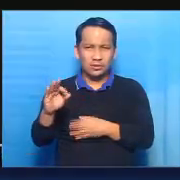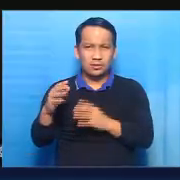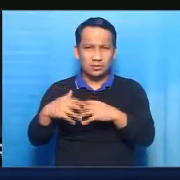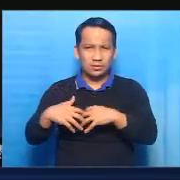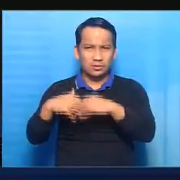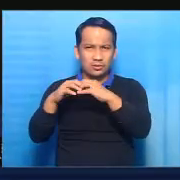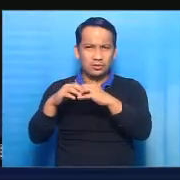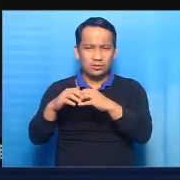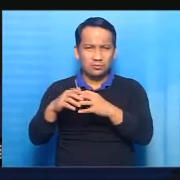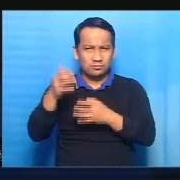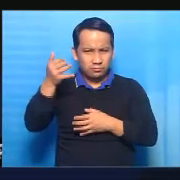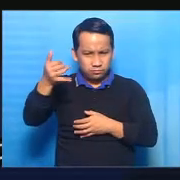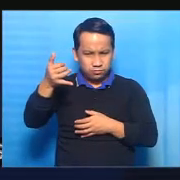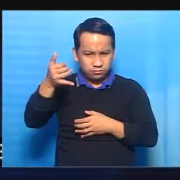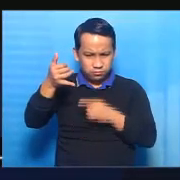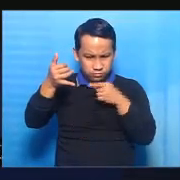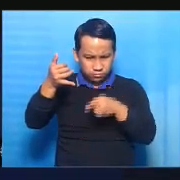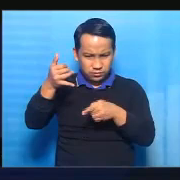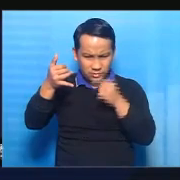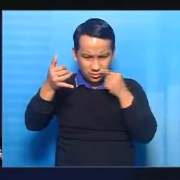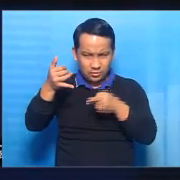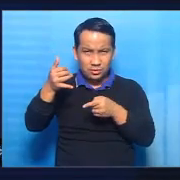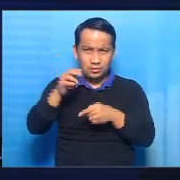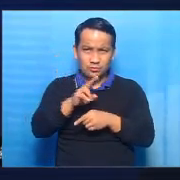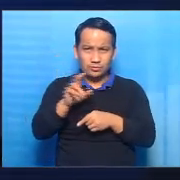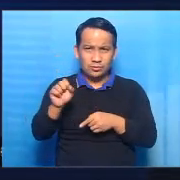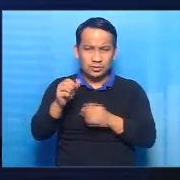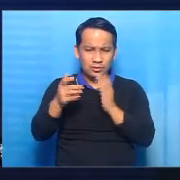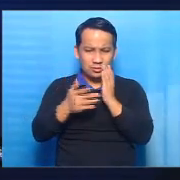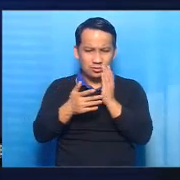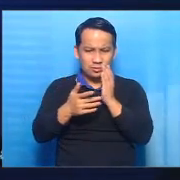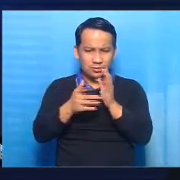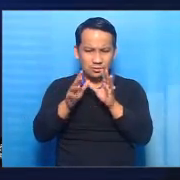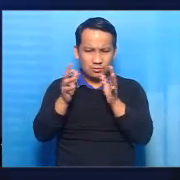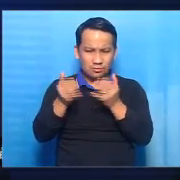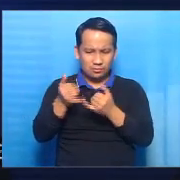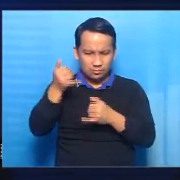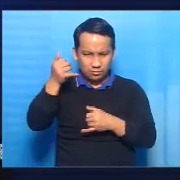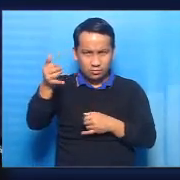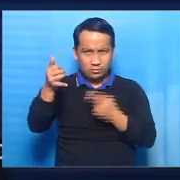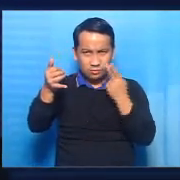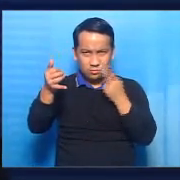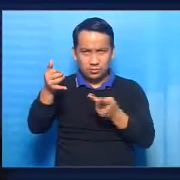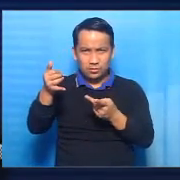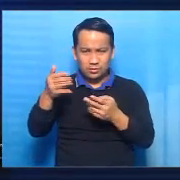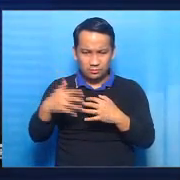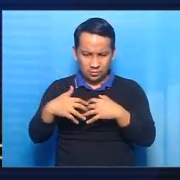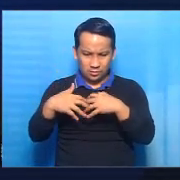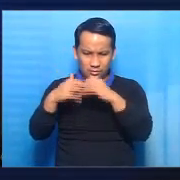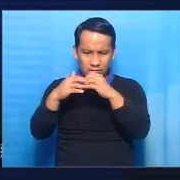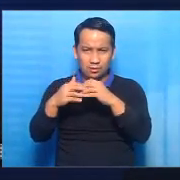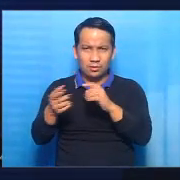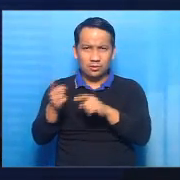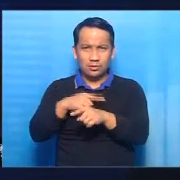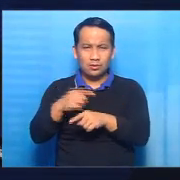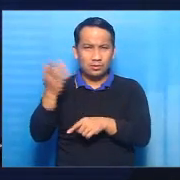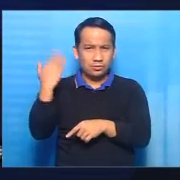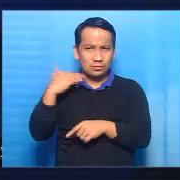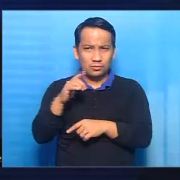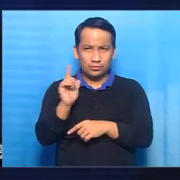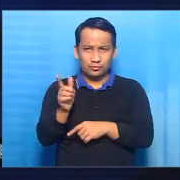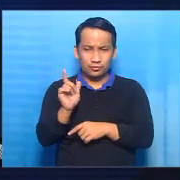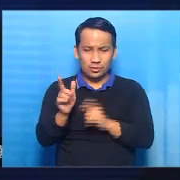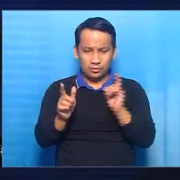mga inilabas na satellite images ng isang US-based technology company, makikita ang mga development mula pa noong